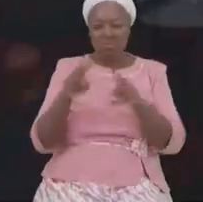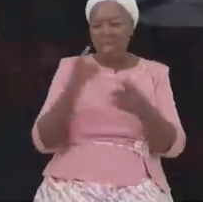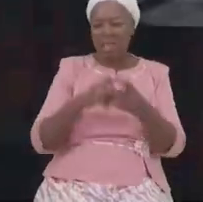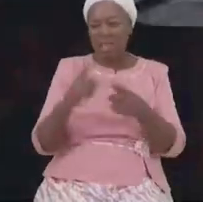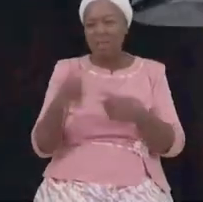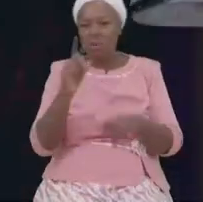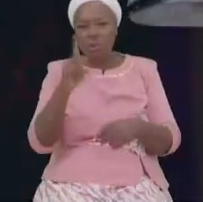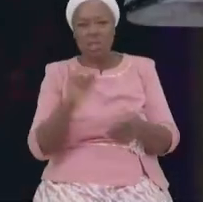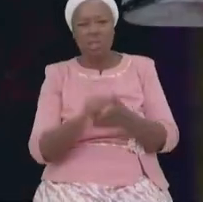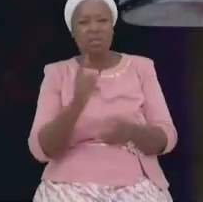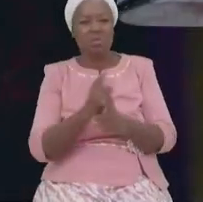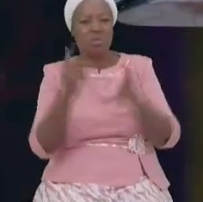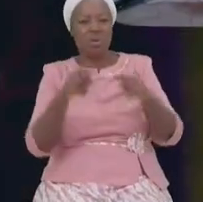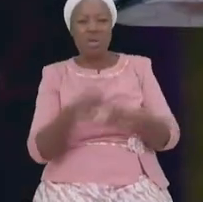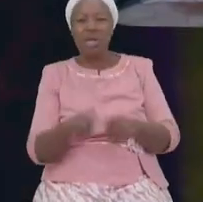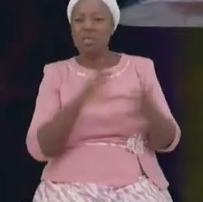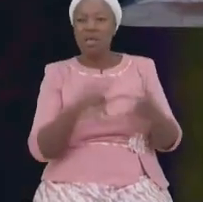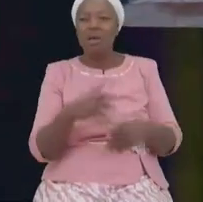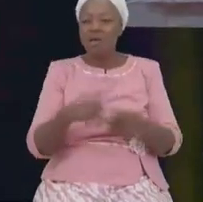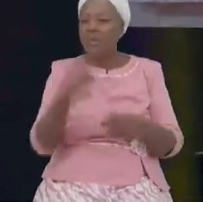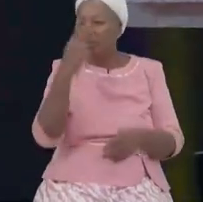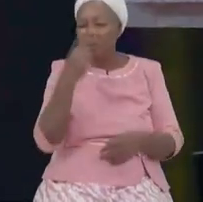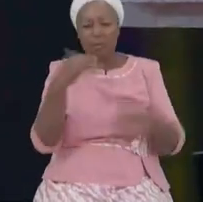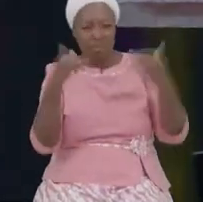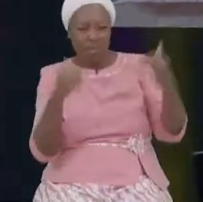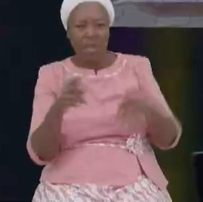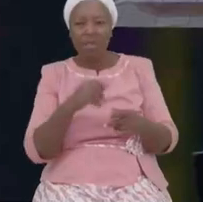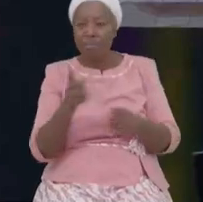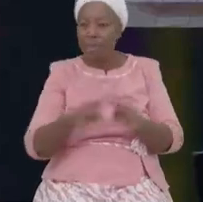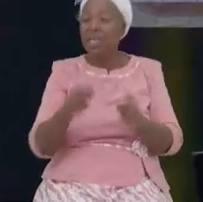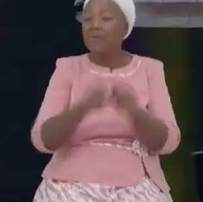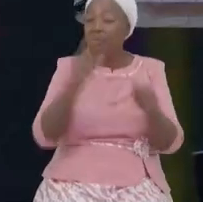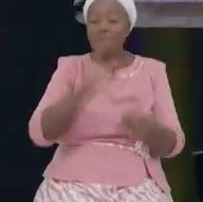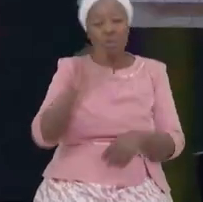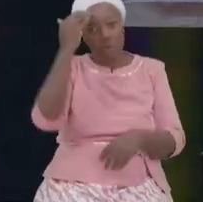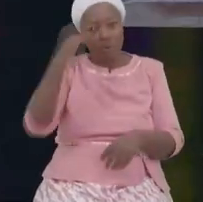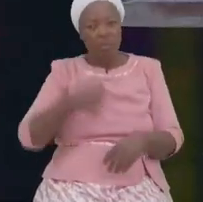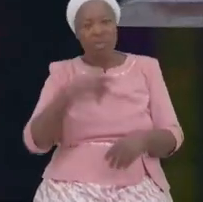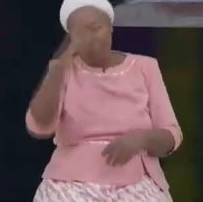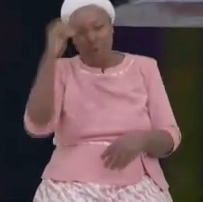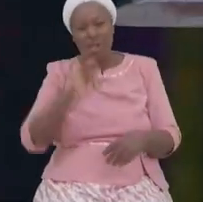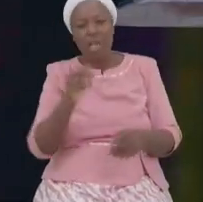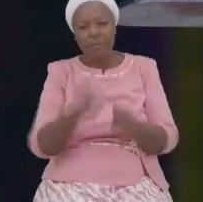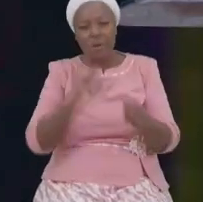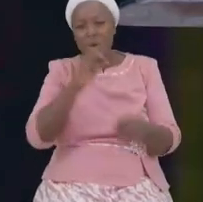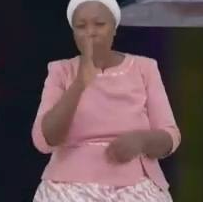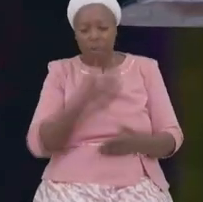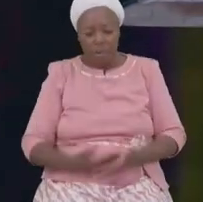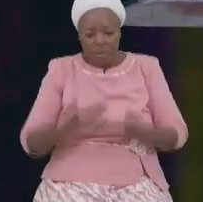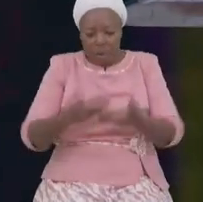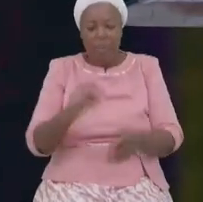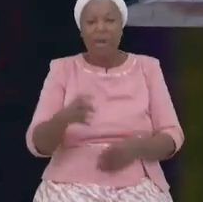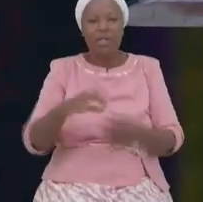viendra comme observateur, chacun me connaîtra. Tous seront nés par l'Esprit de Dieu, nés de